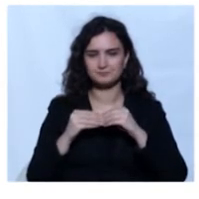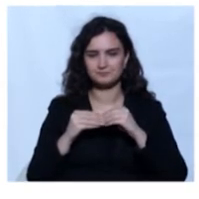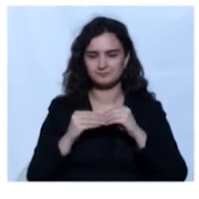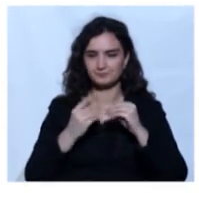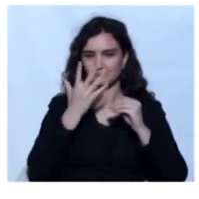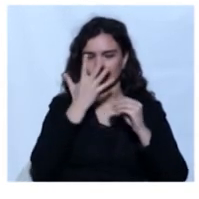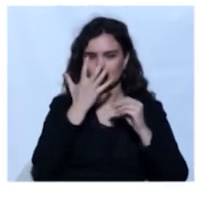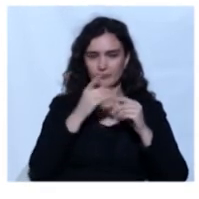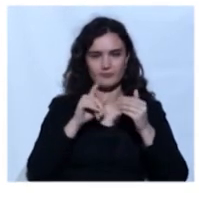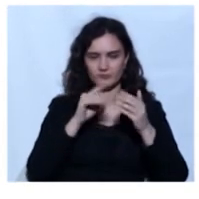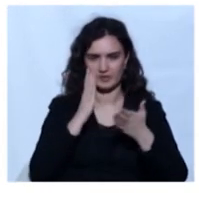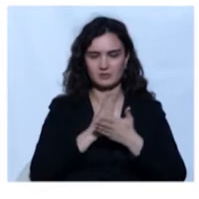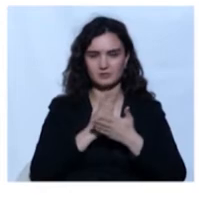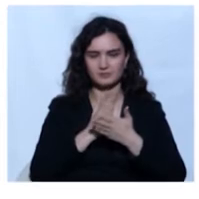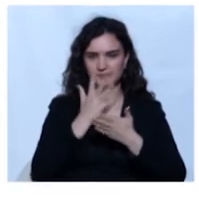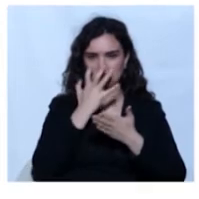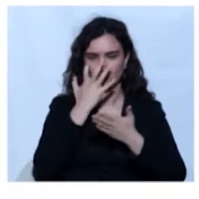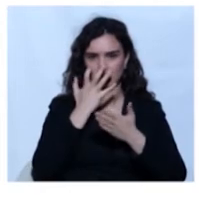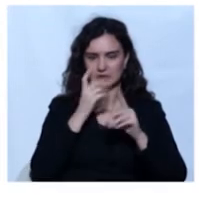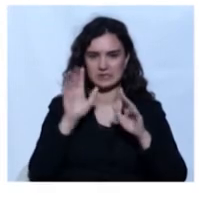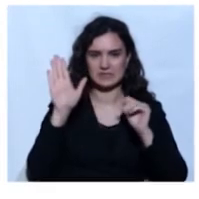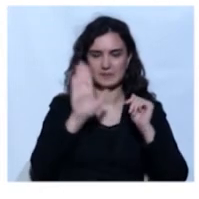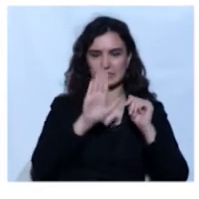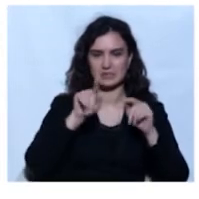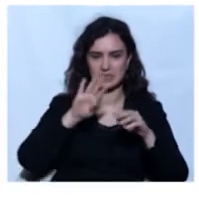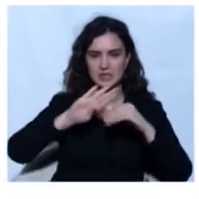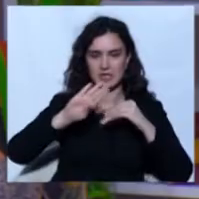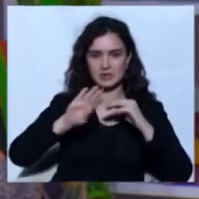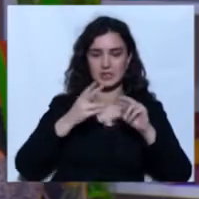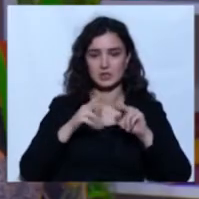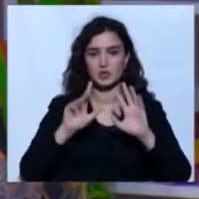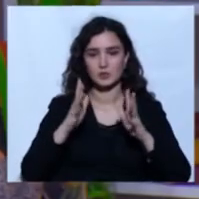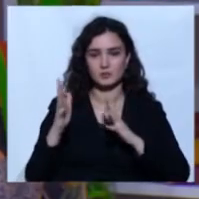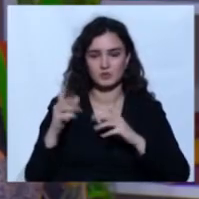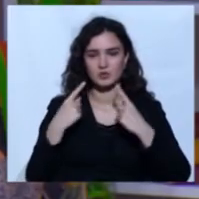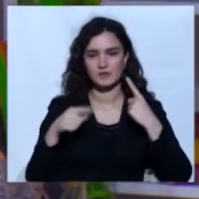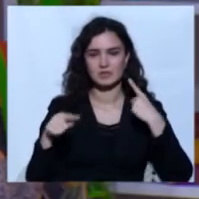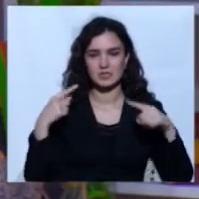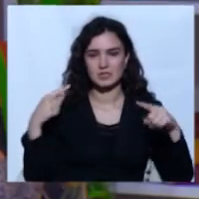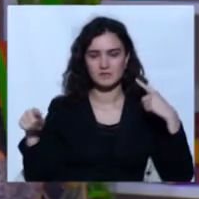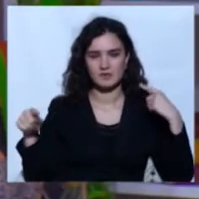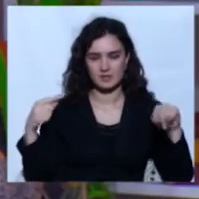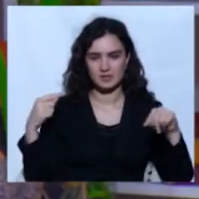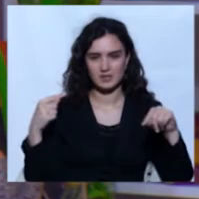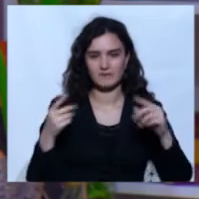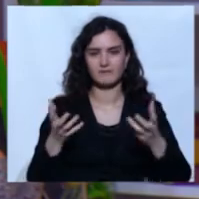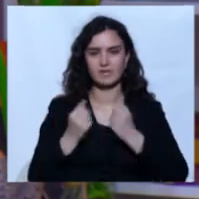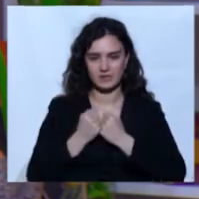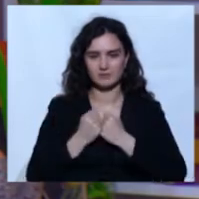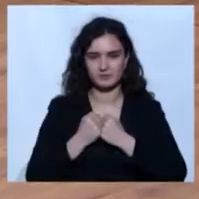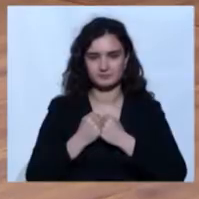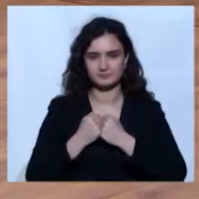სასურათო სიბრტყედან, არის სასურათო სიბრტყის გარეთ. აი ასეთ შემთხვევაში სხვადასხვა რაკურსებს ვიღებთ